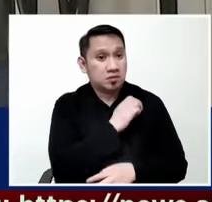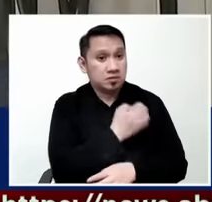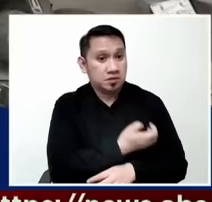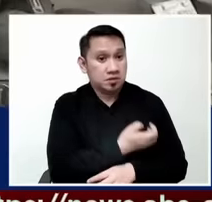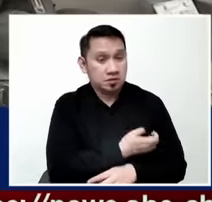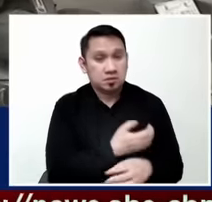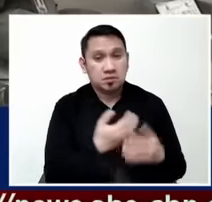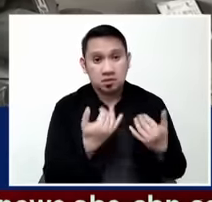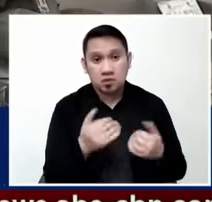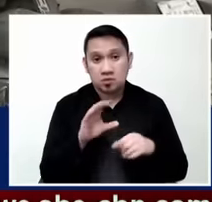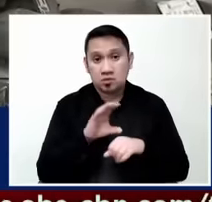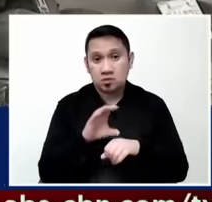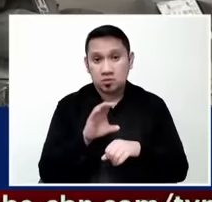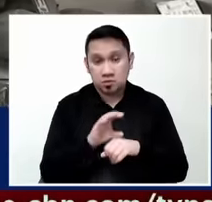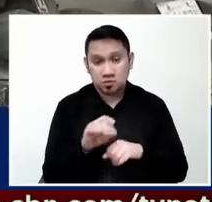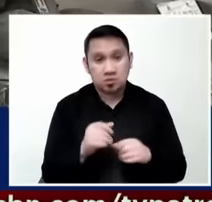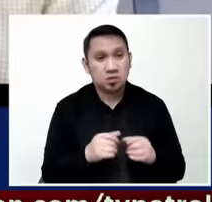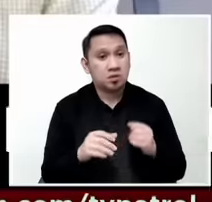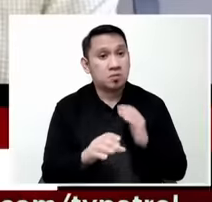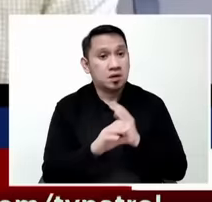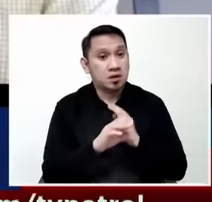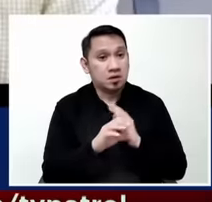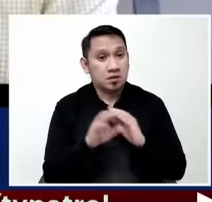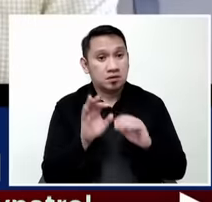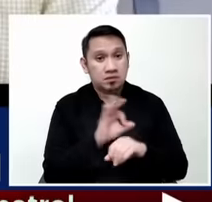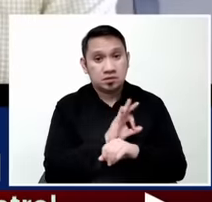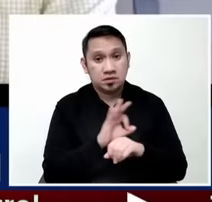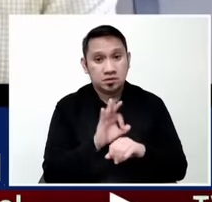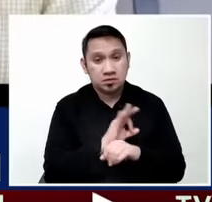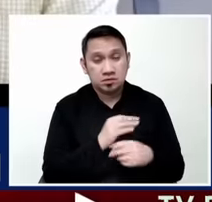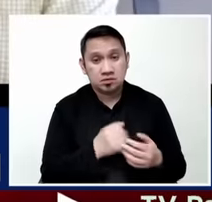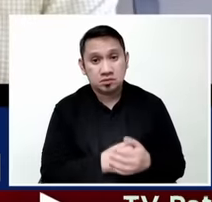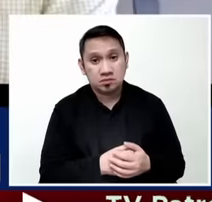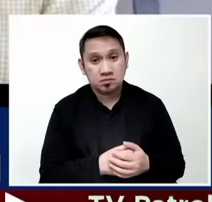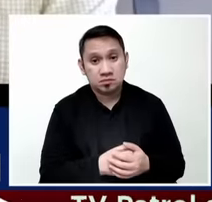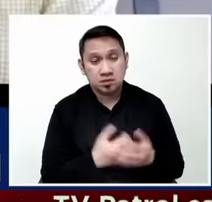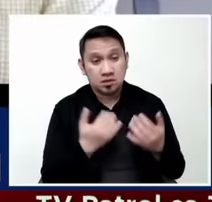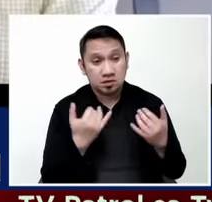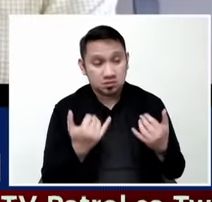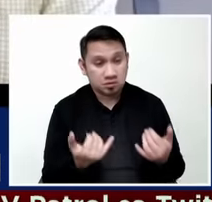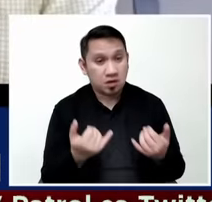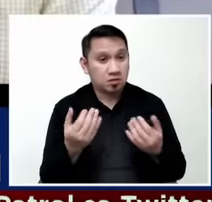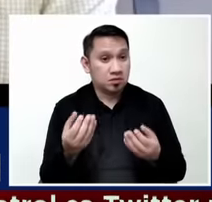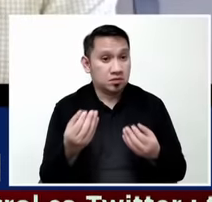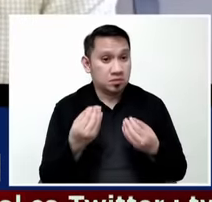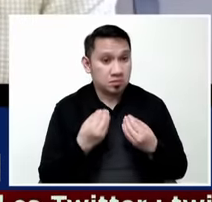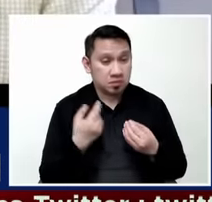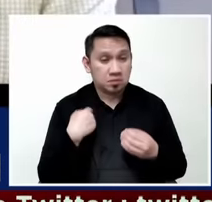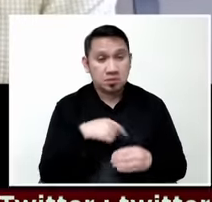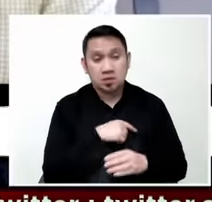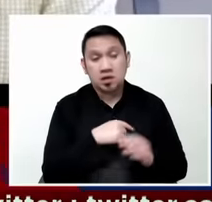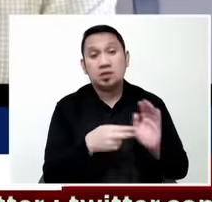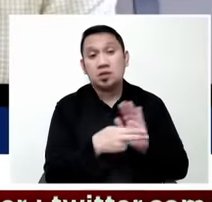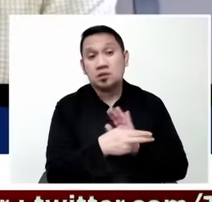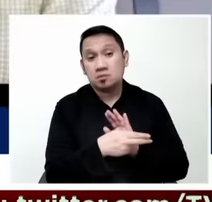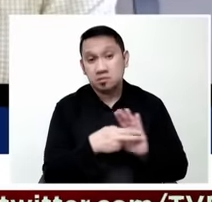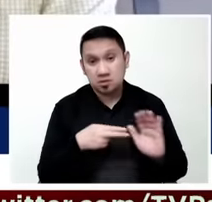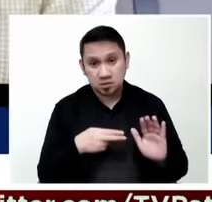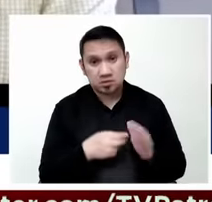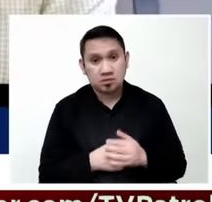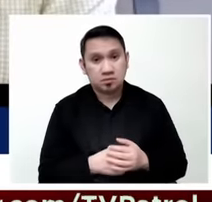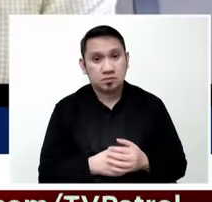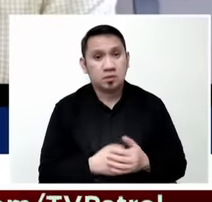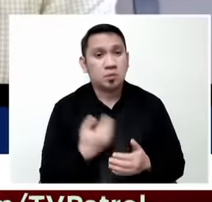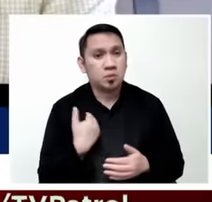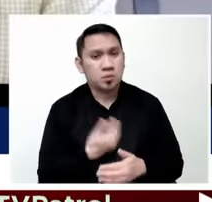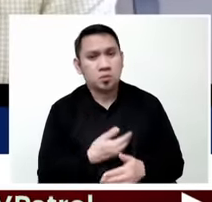kinukonsulta na nila ang mga car manufacturers. Initially, nag-provide na ho sila ng mga brands. We are just trying